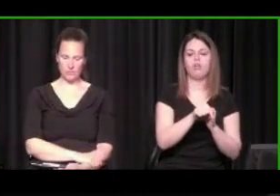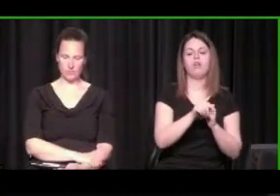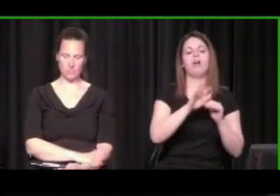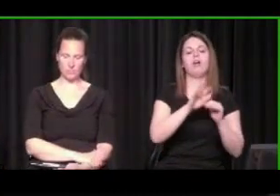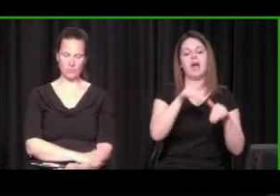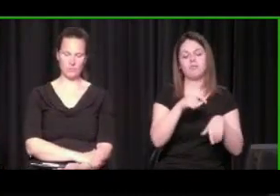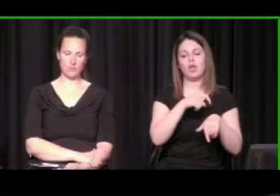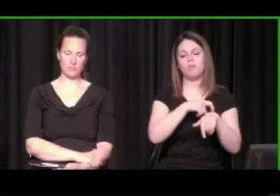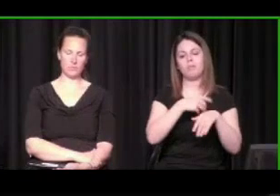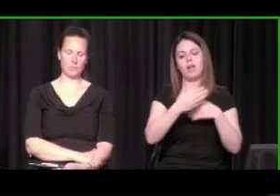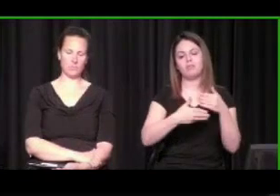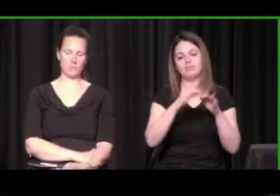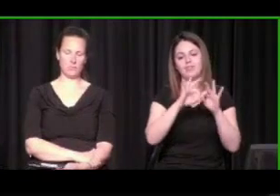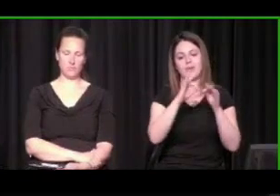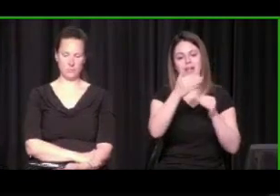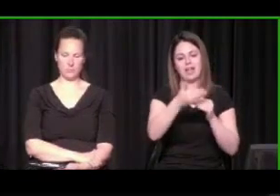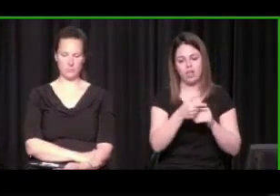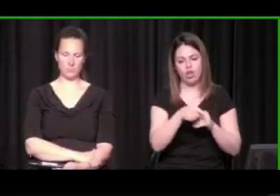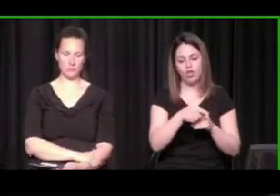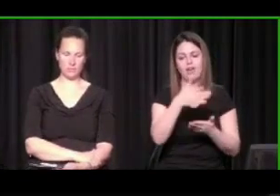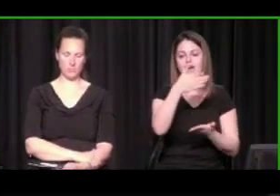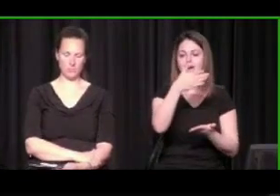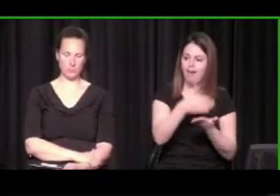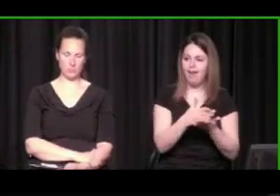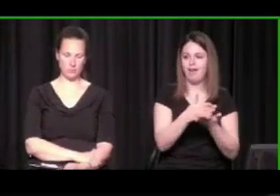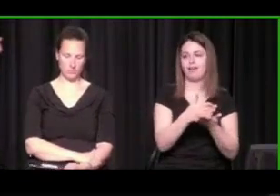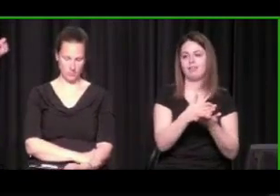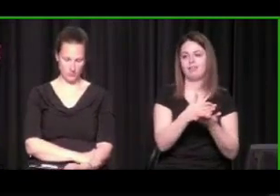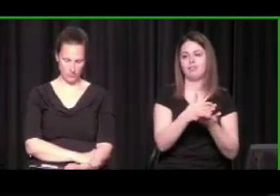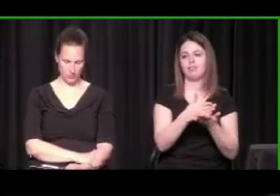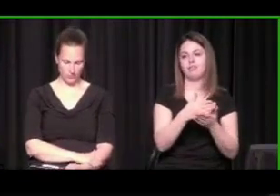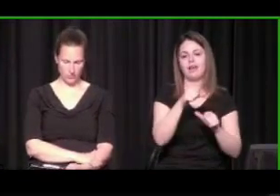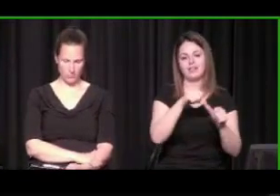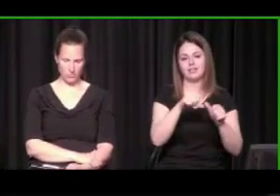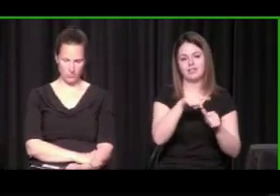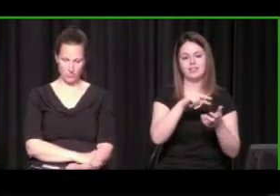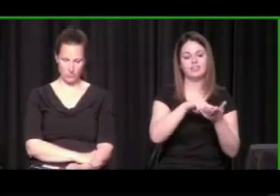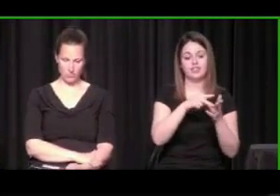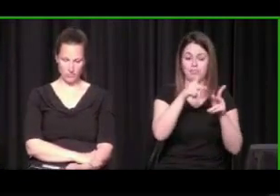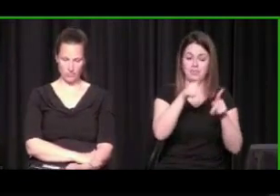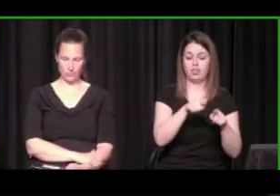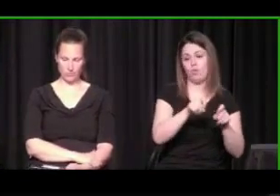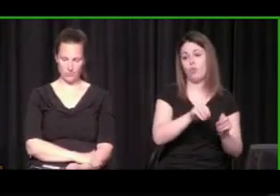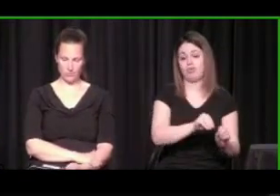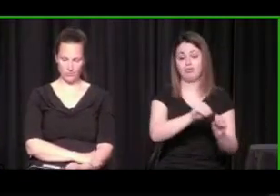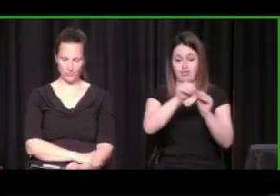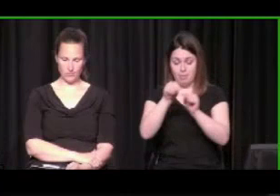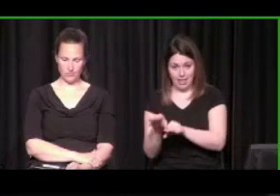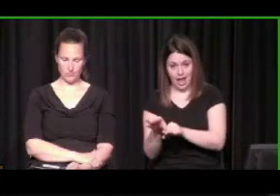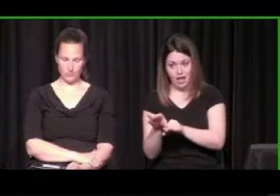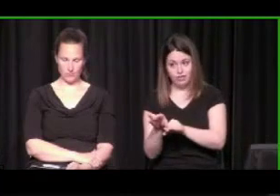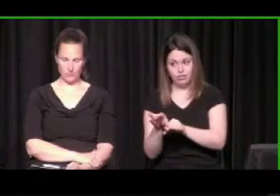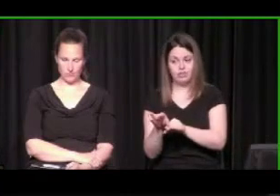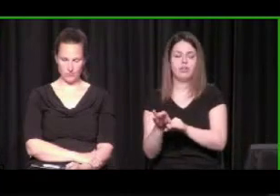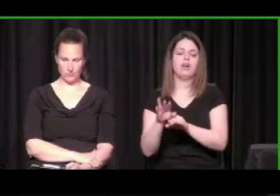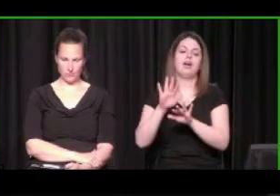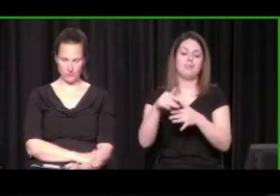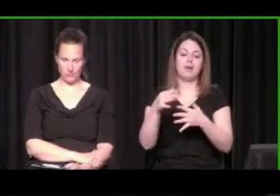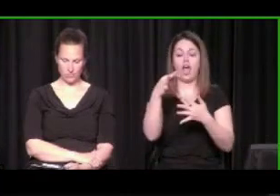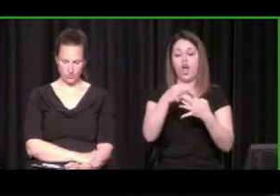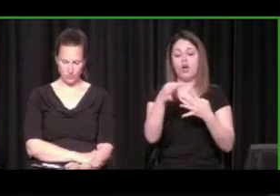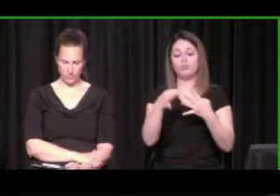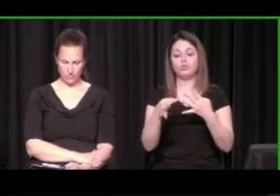se retrouve à un moment où la famille d'accueil cesse ses activités, eh bien, la personne doit tout simplement déménager. Et là, les